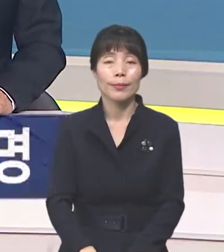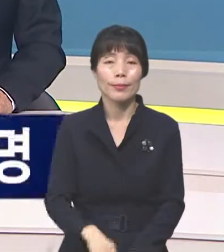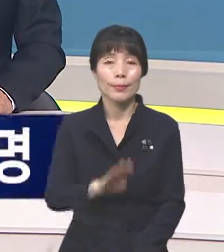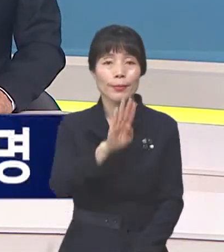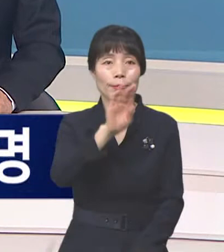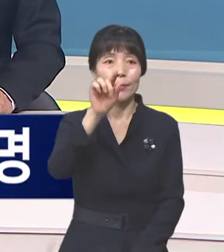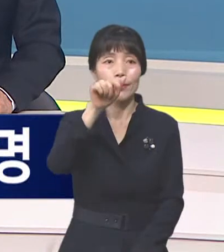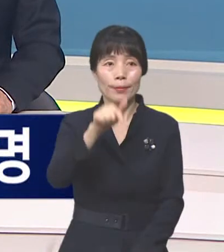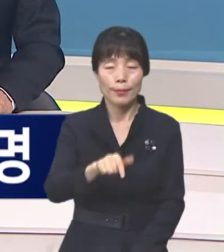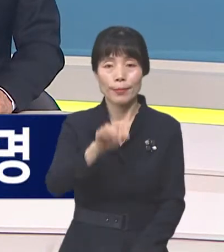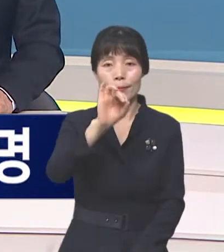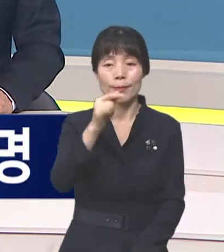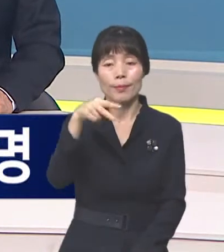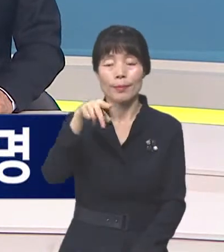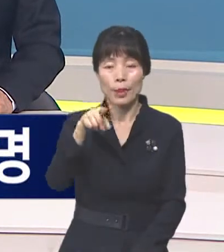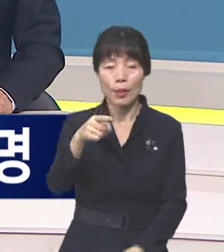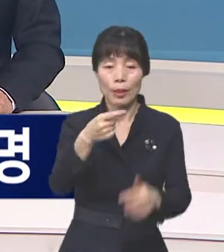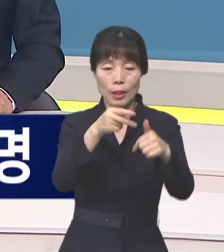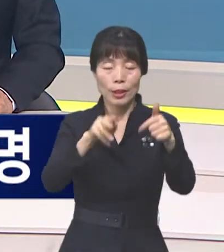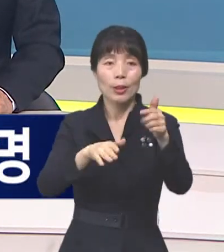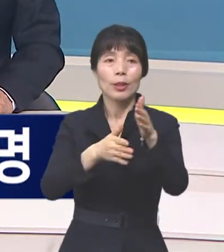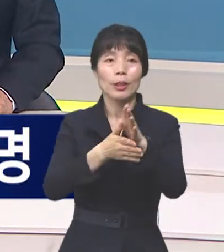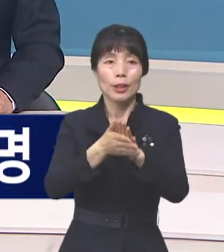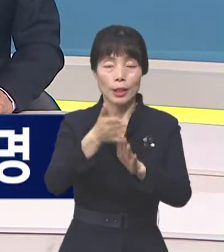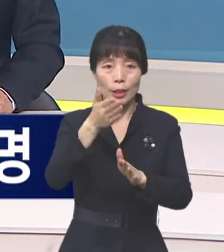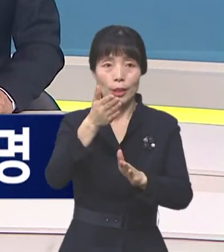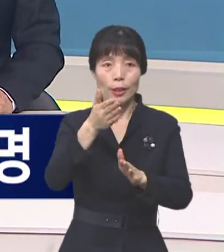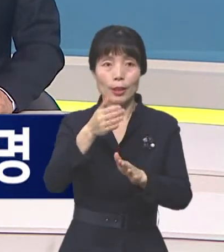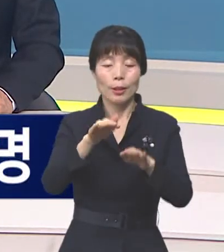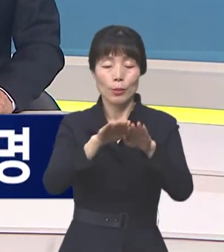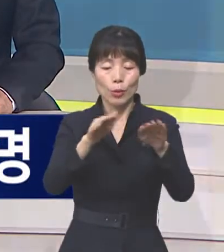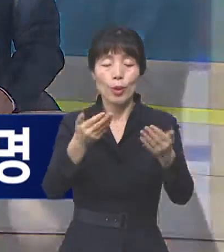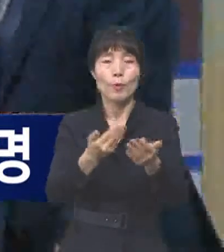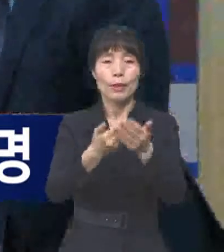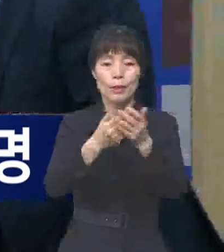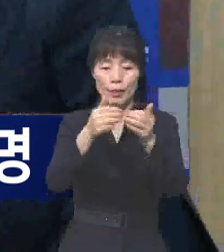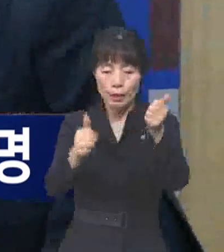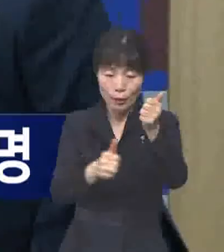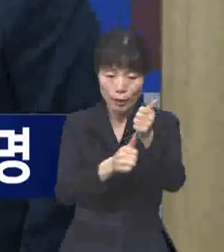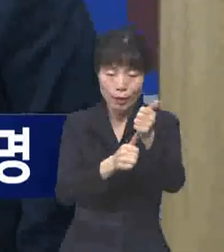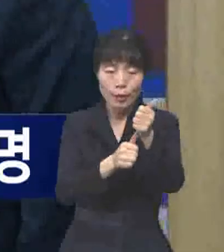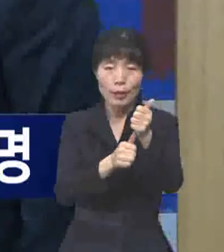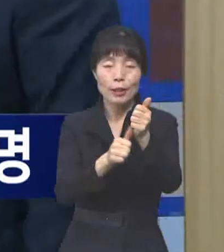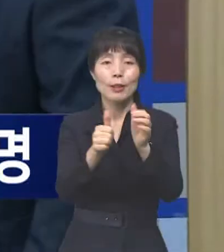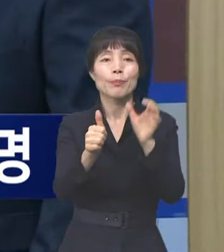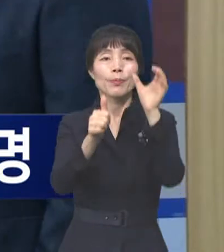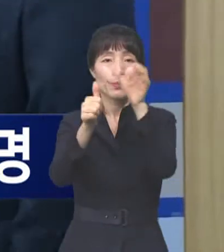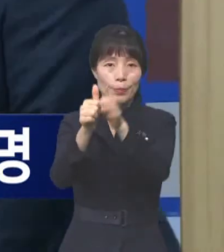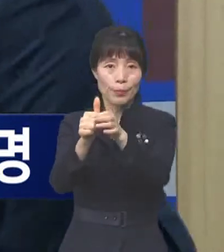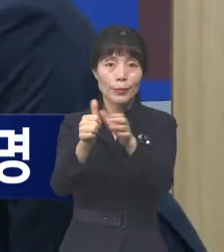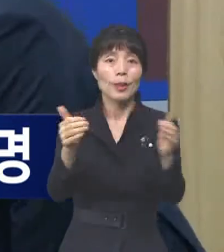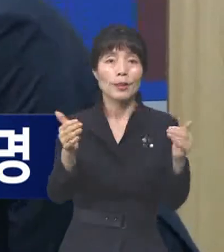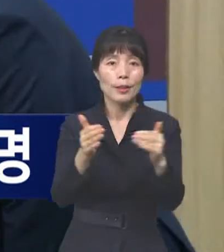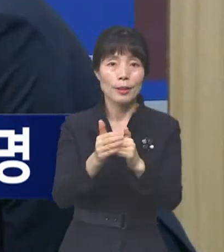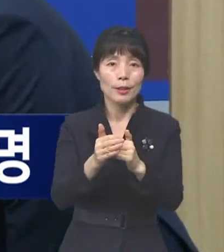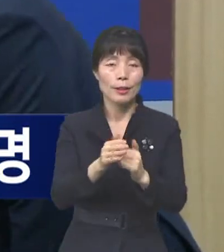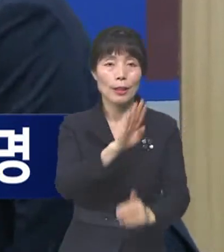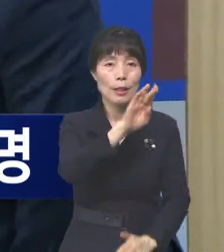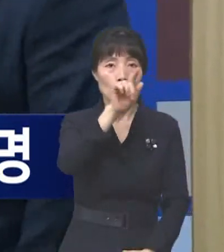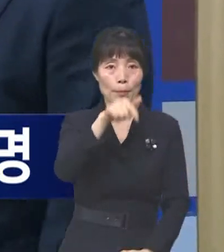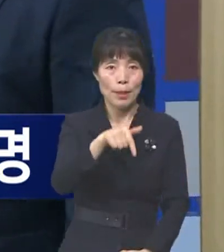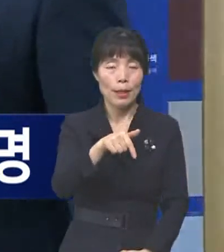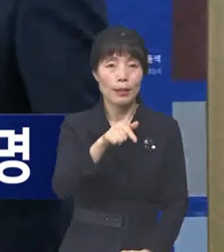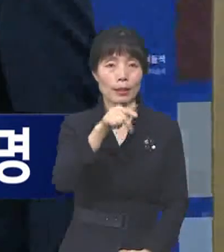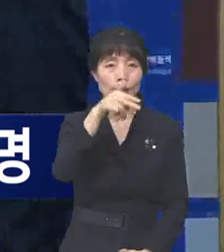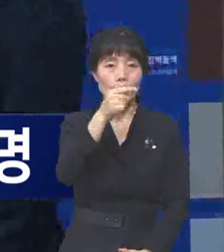박인서 인천시 균형발전 정무부시장이 임명장을 받고 본격적인 업무에 들어갔습니다. 박남춘